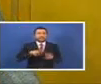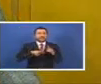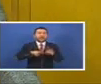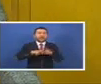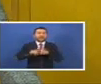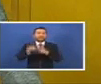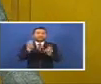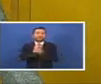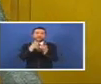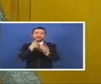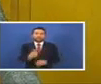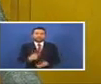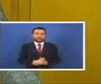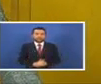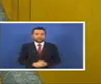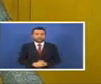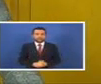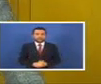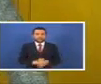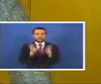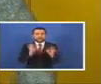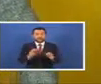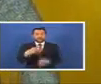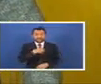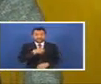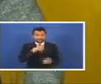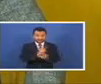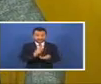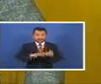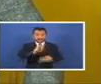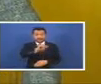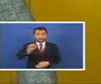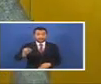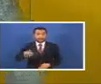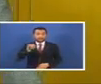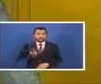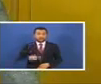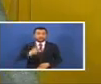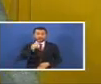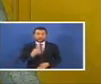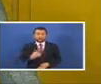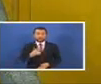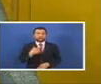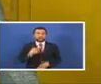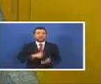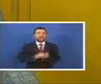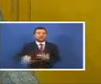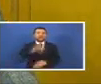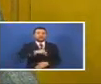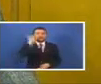görüşmüşüm. Güya. Önce kendimle ve arkadaşlarımla ilgili kısmı söyleyeyim. Külliyen